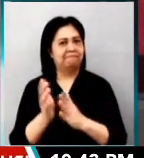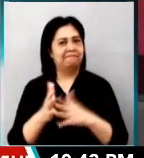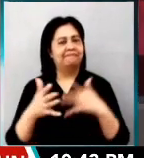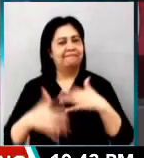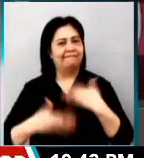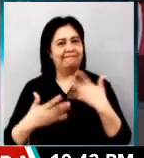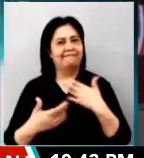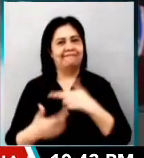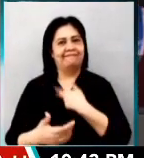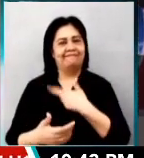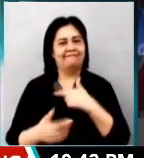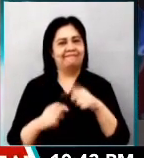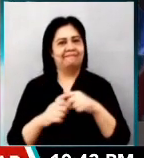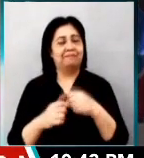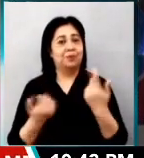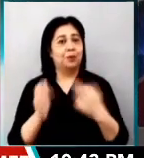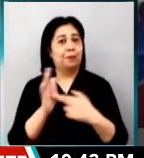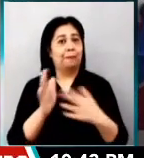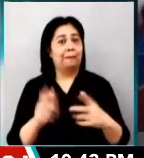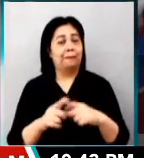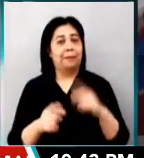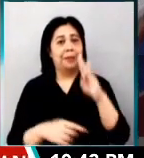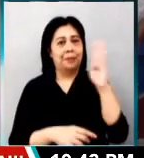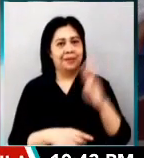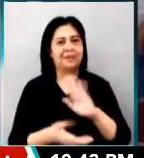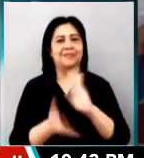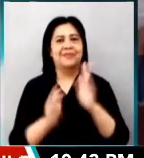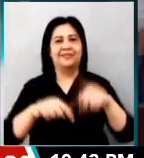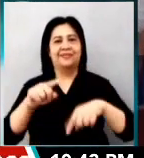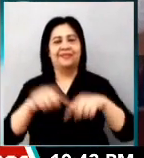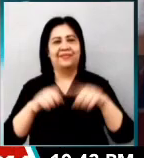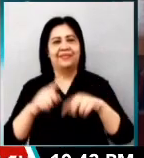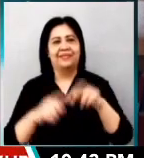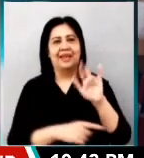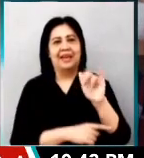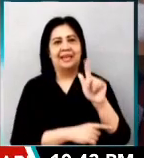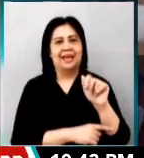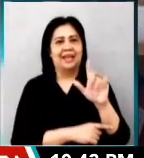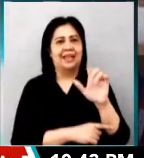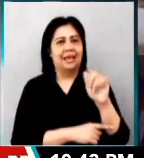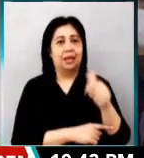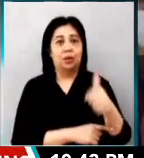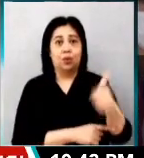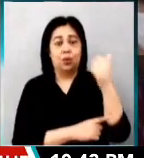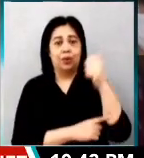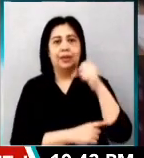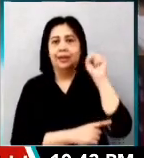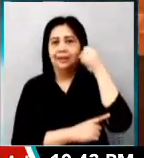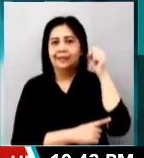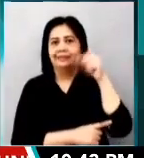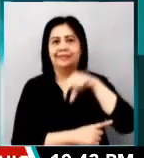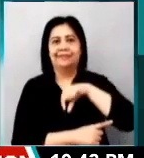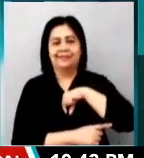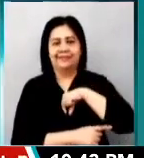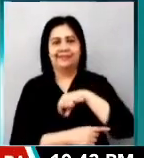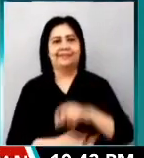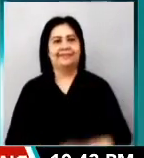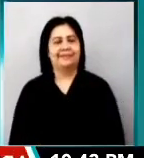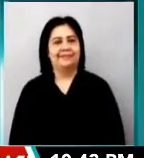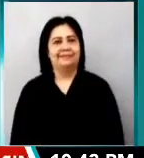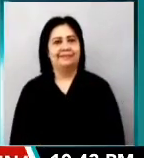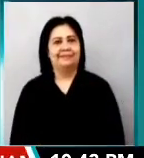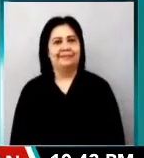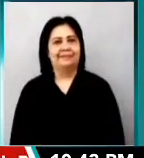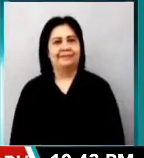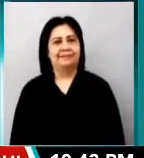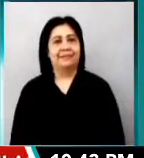pambato ng Brazil at naging kaibigan niyang si Raiza Leal na nanalo ng silver medal sa kompetisyon. May TikTok